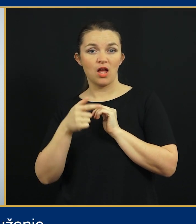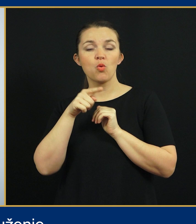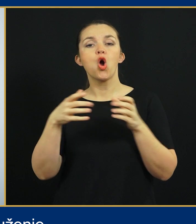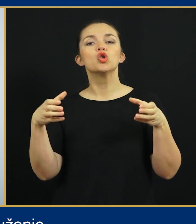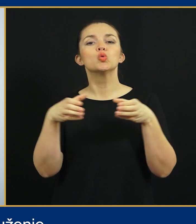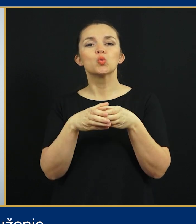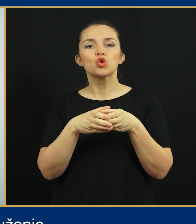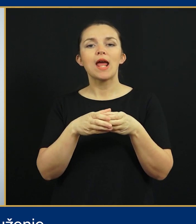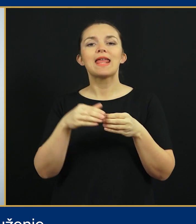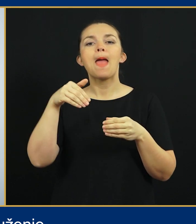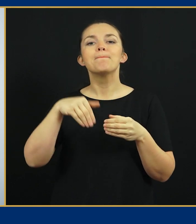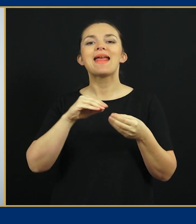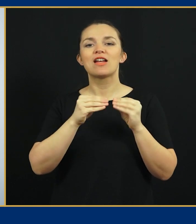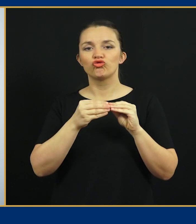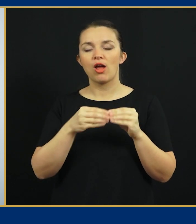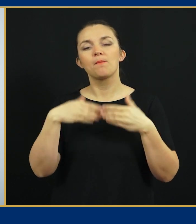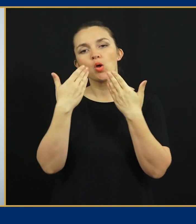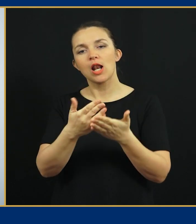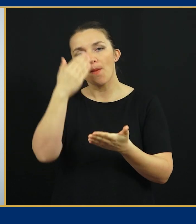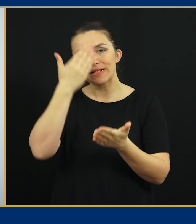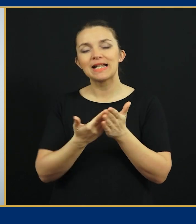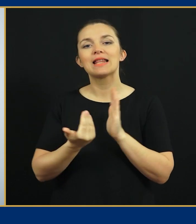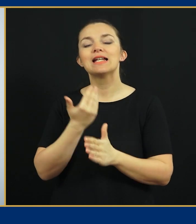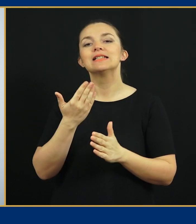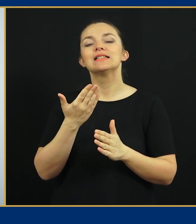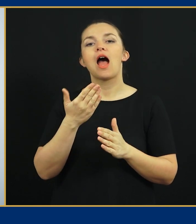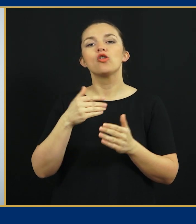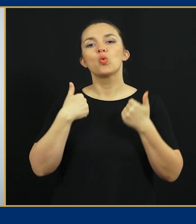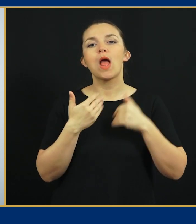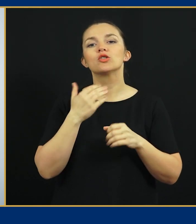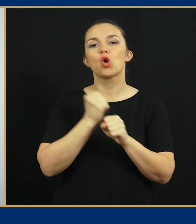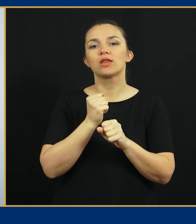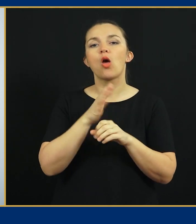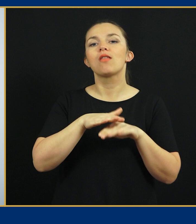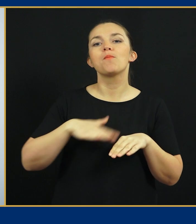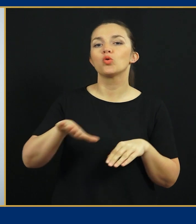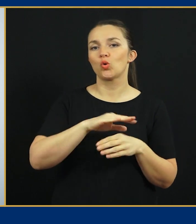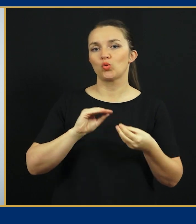Menedžer podelilo priznanje za življenjsko delo na področju menedžmenta.